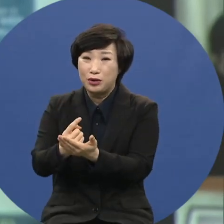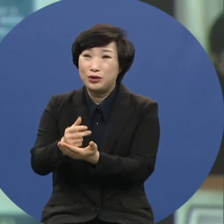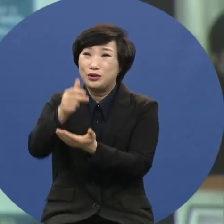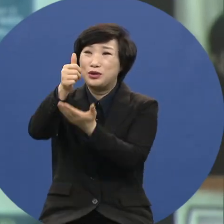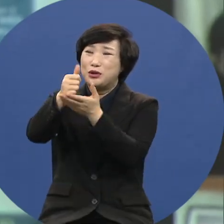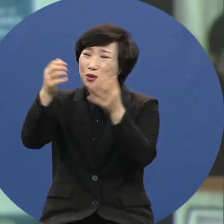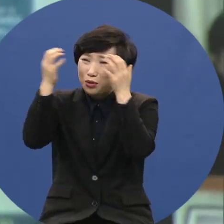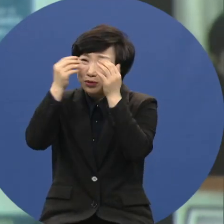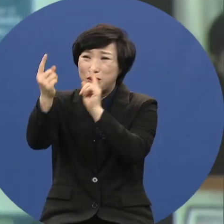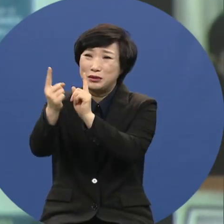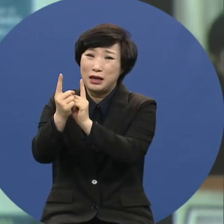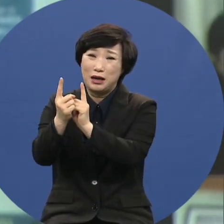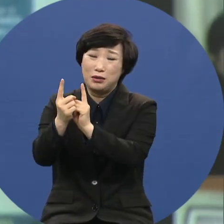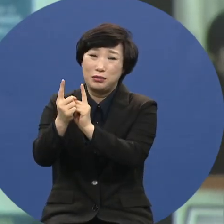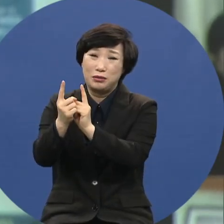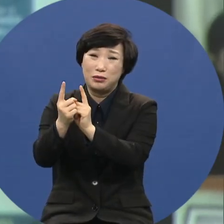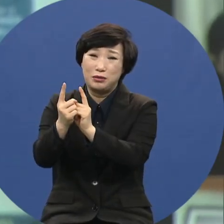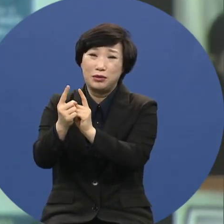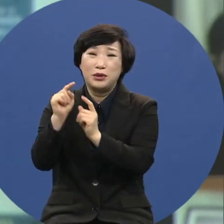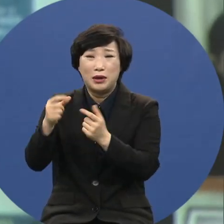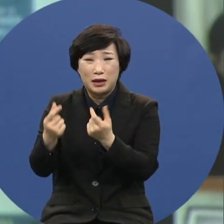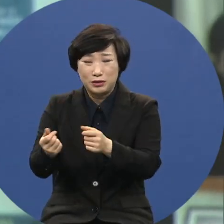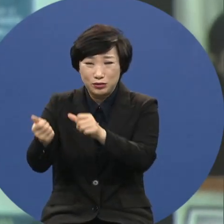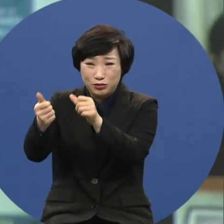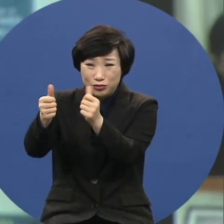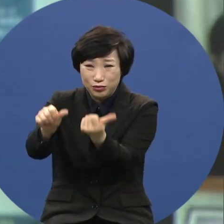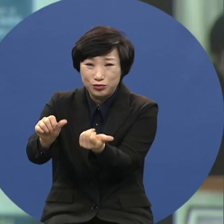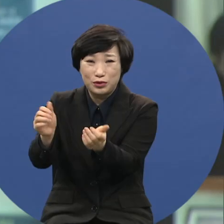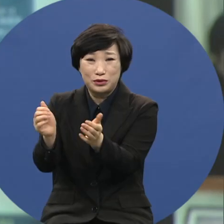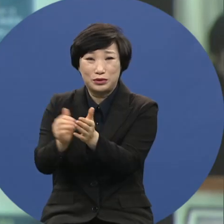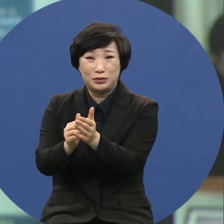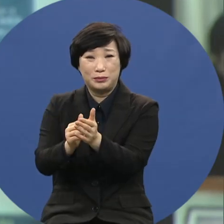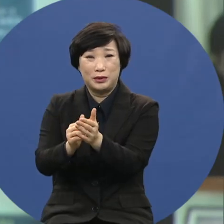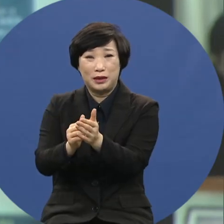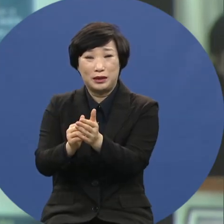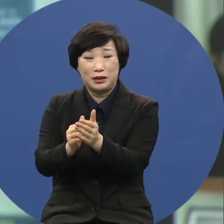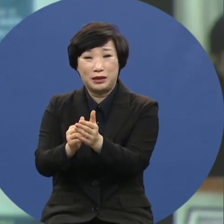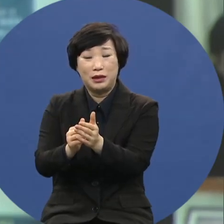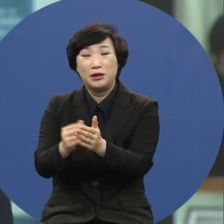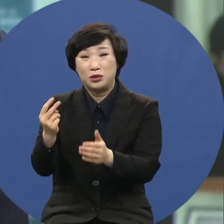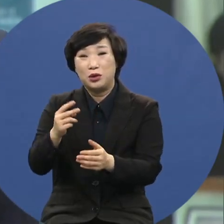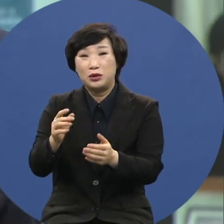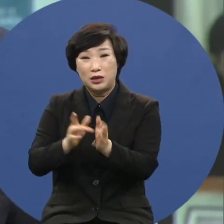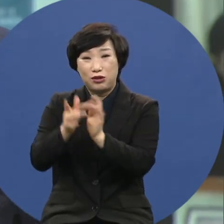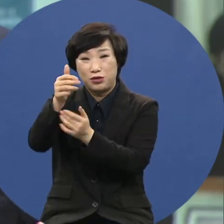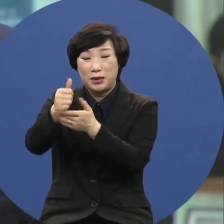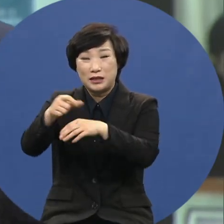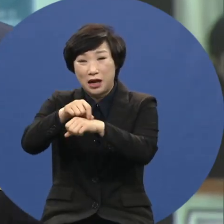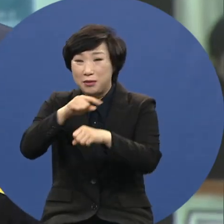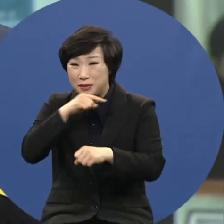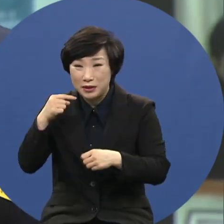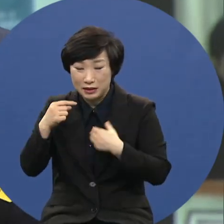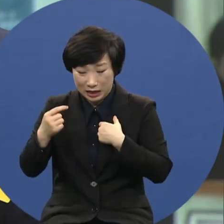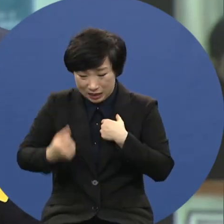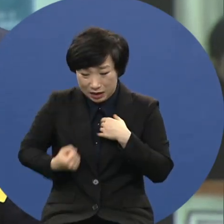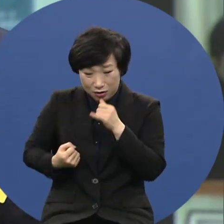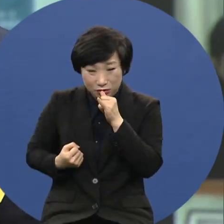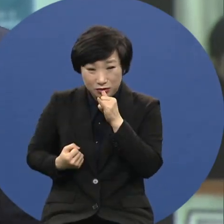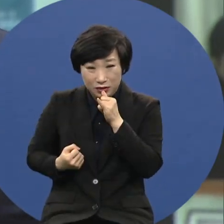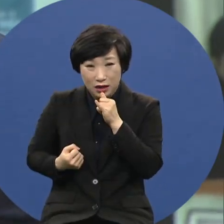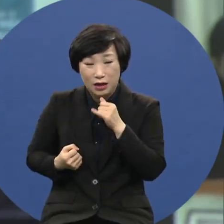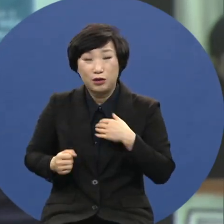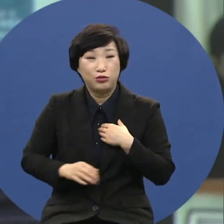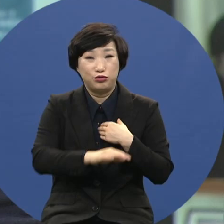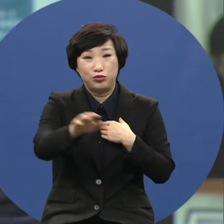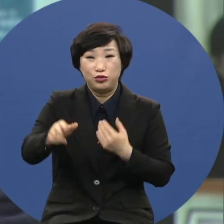그렇게 고통당하고 그렇게 죽어주셨습니다. 그리고 살과 피가 내 안에 있어요.